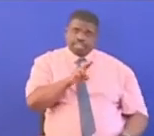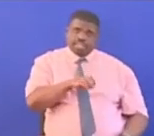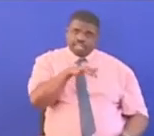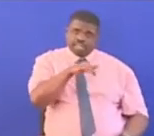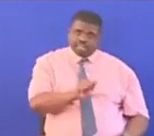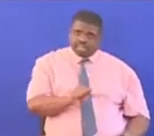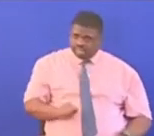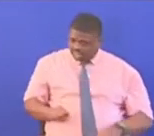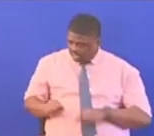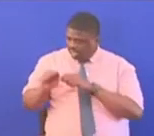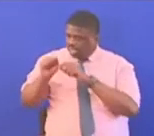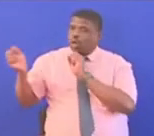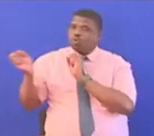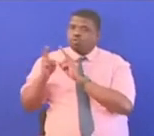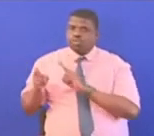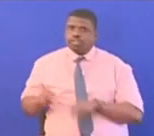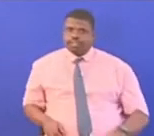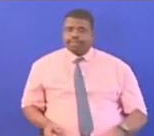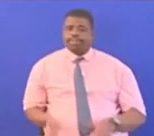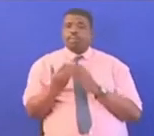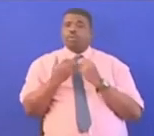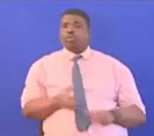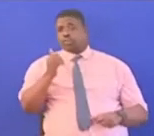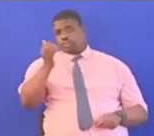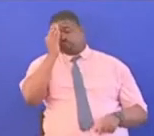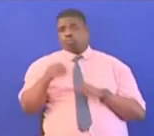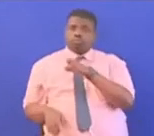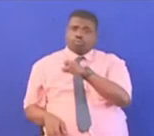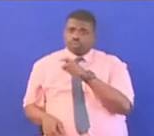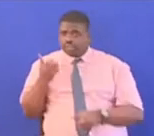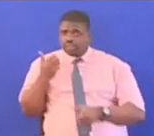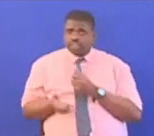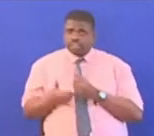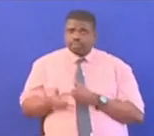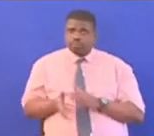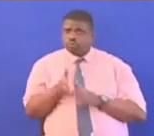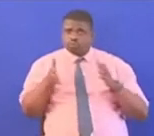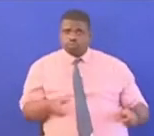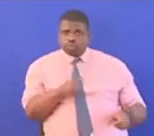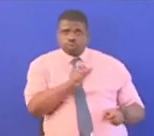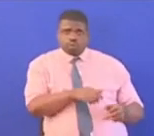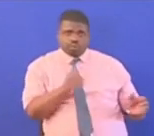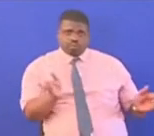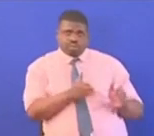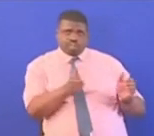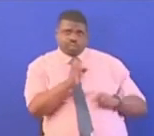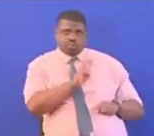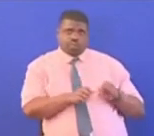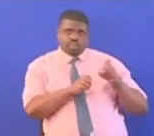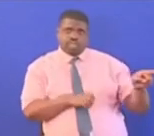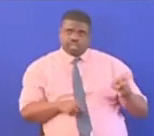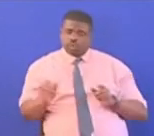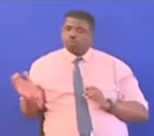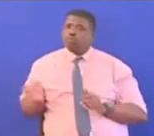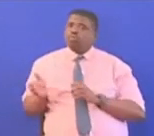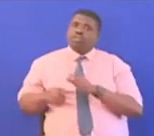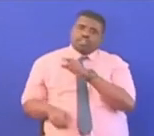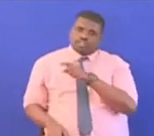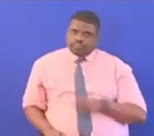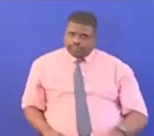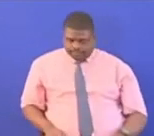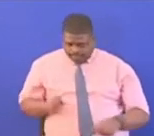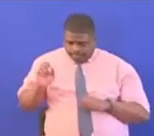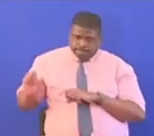Arusha. Ndipo mtakapoweza kujua kwamba changamoto kubwa walionayo wafugaji katika wilaya za wafugaji, na